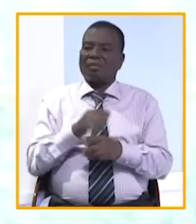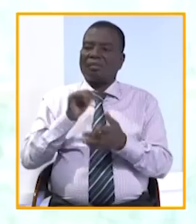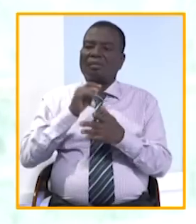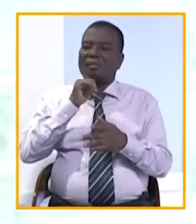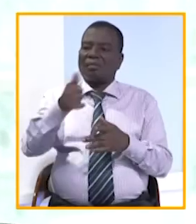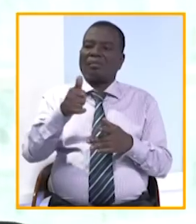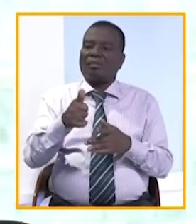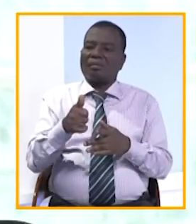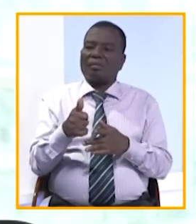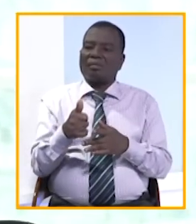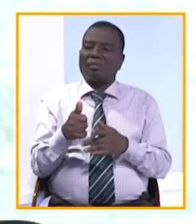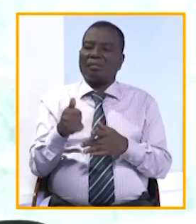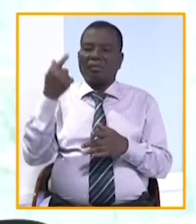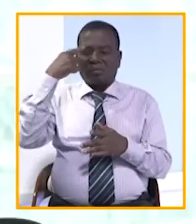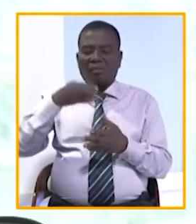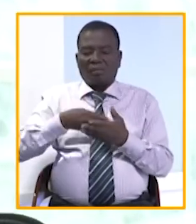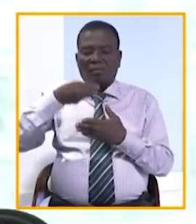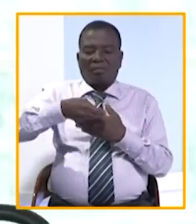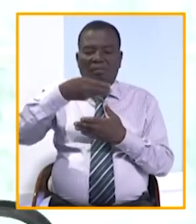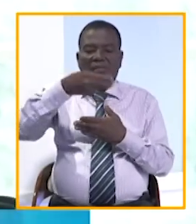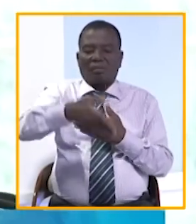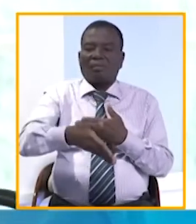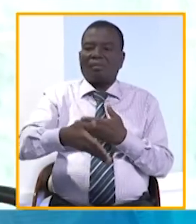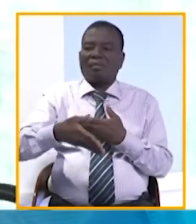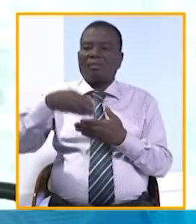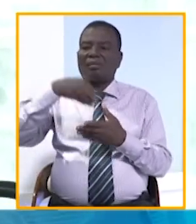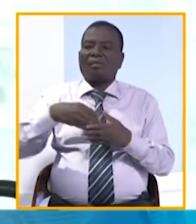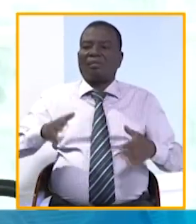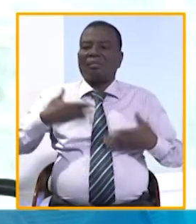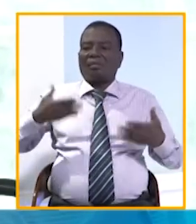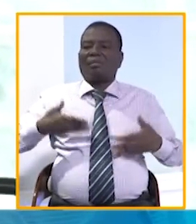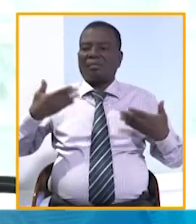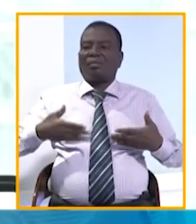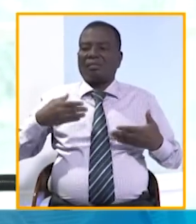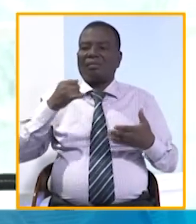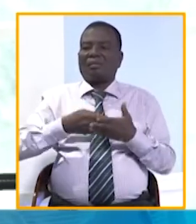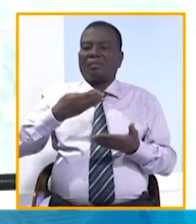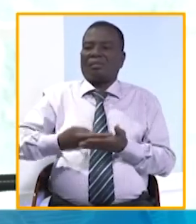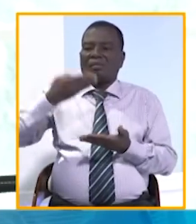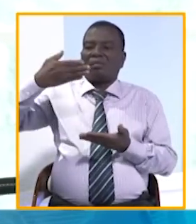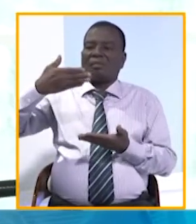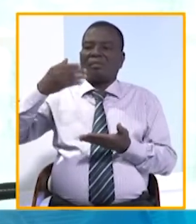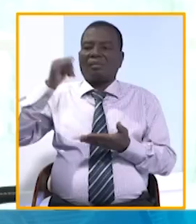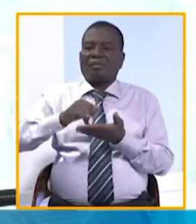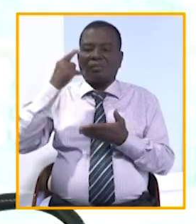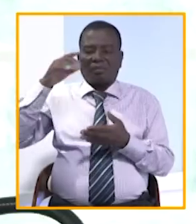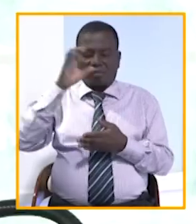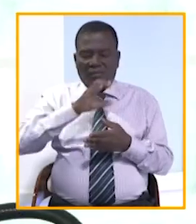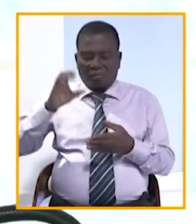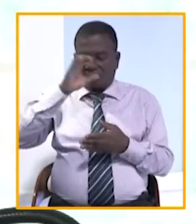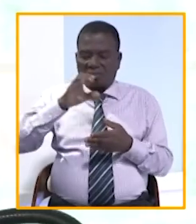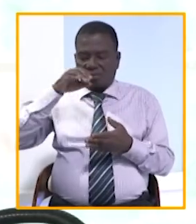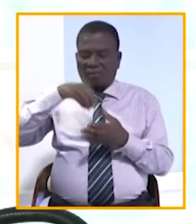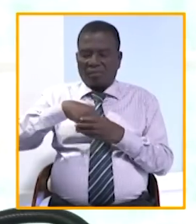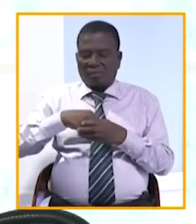pas pour dépenser dans le plaisir ce montant, c'est pour chercher dans